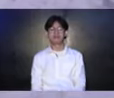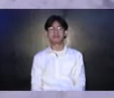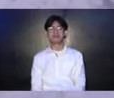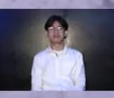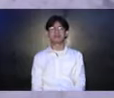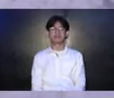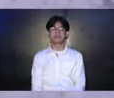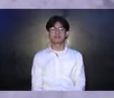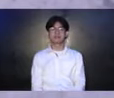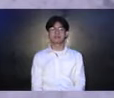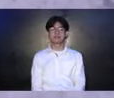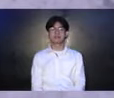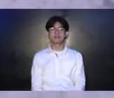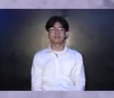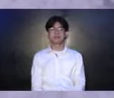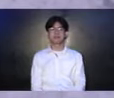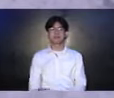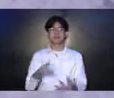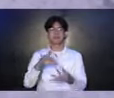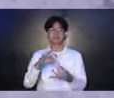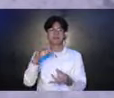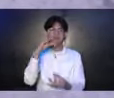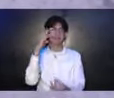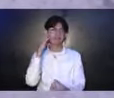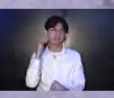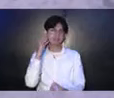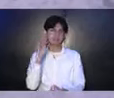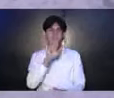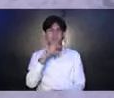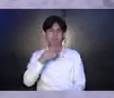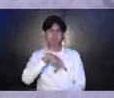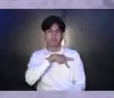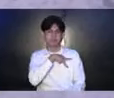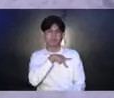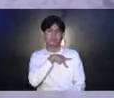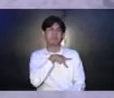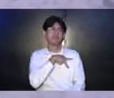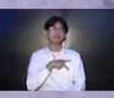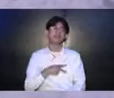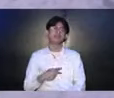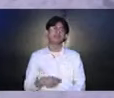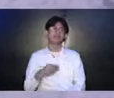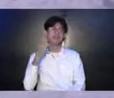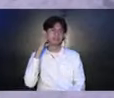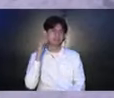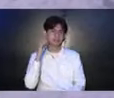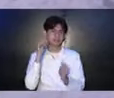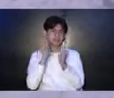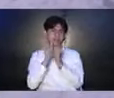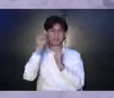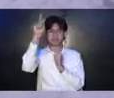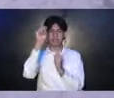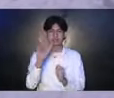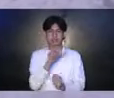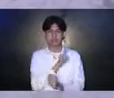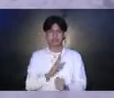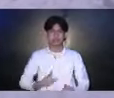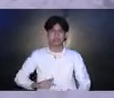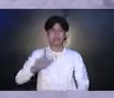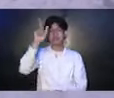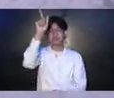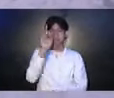Your spiritual journey is your personal journey with the Lord. And He meets you where you